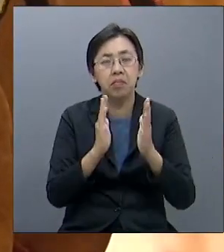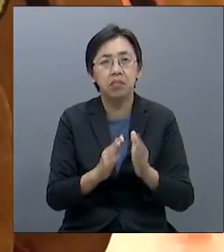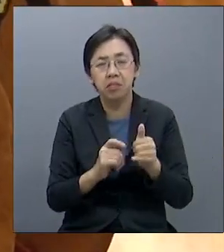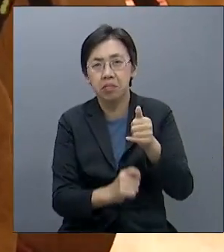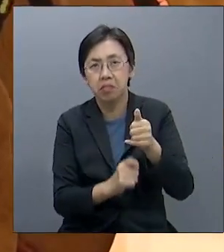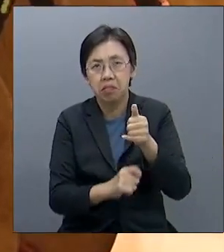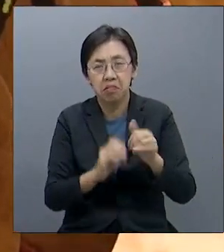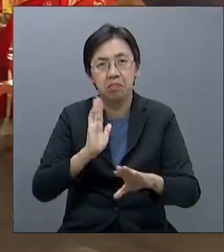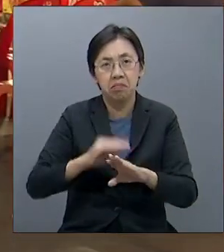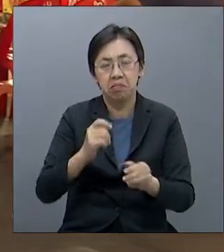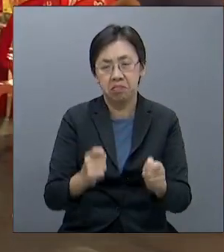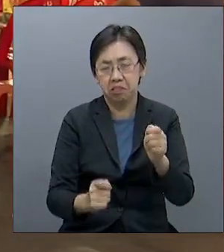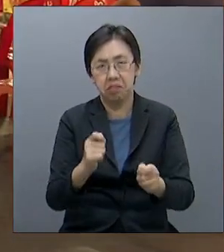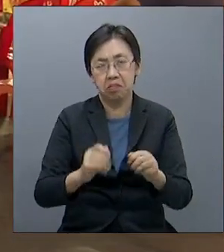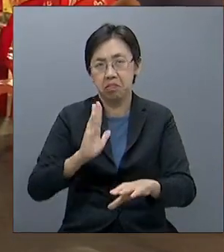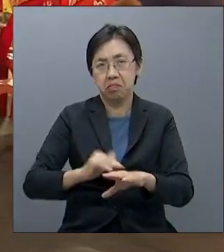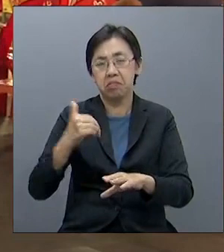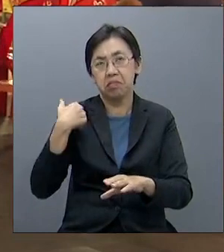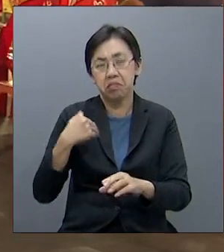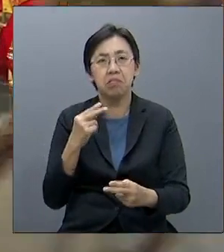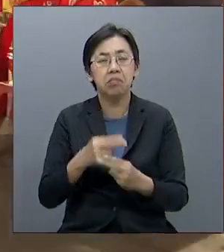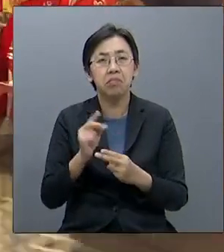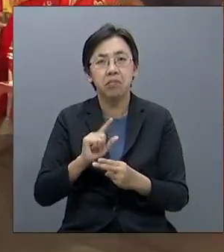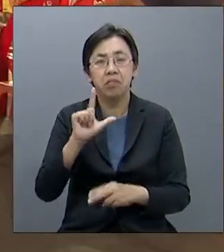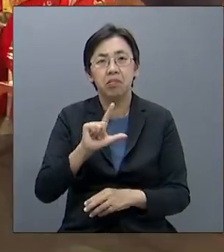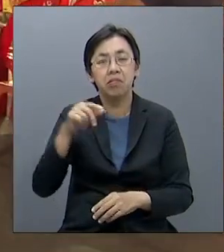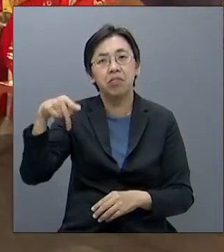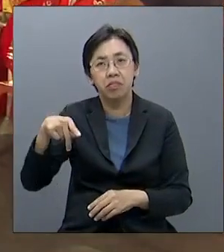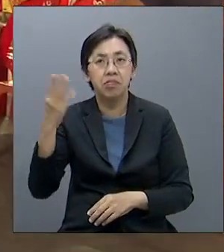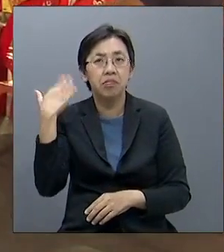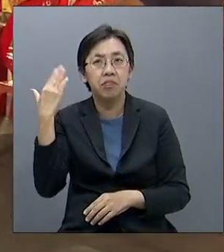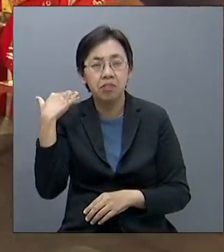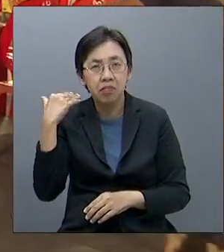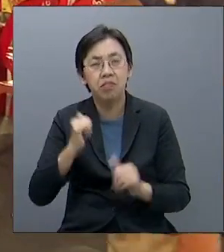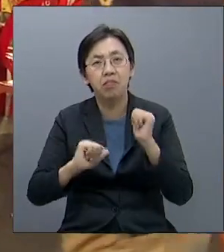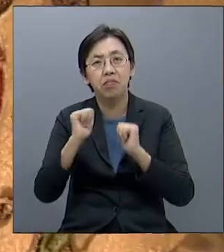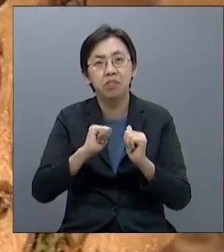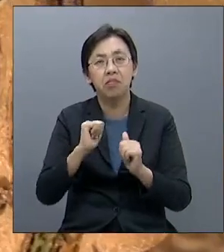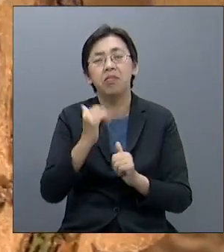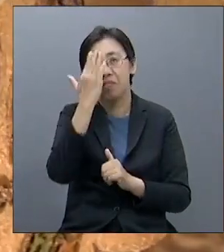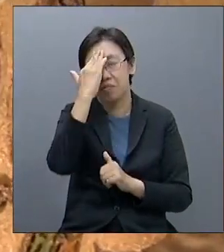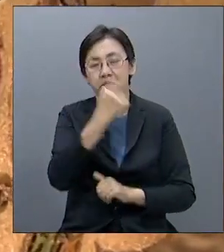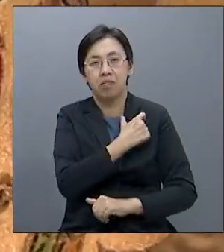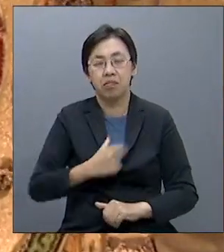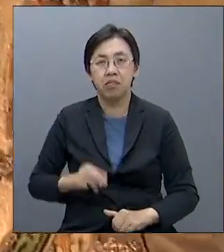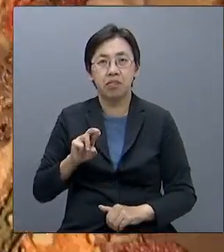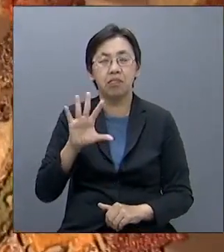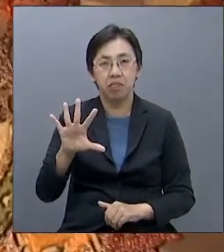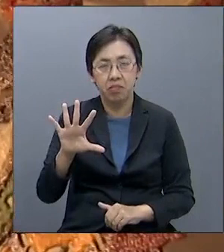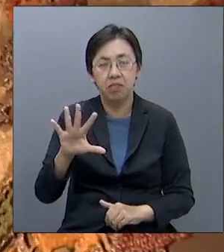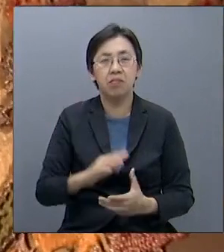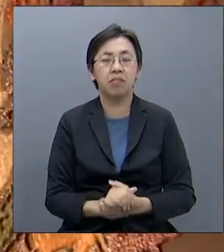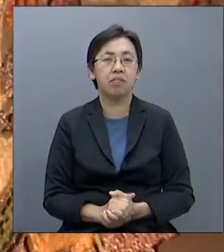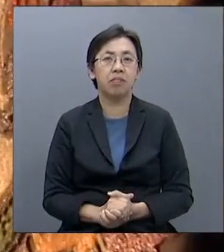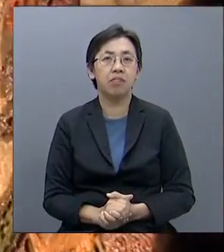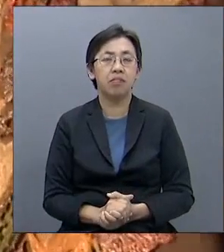การเชิดหนังหลายคนหนึ่งในนั้นคือลุงพุทธที่เคยแสดงหน้าพระพักรัชกาลที่5ณพระราชวังรามราชนิเว